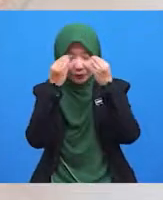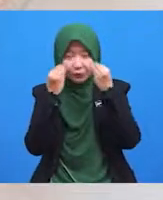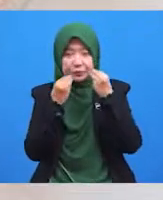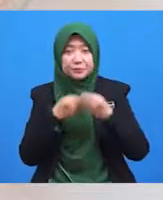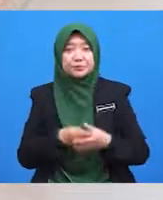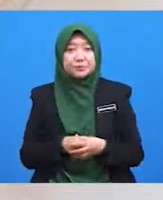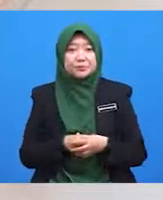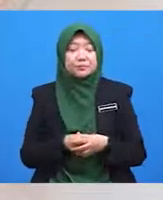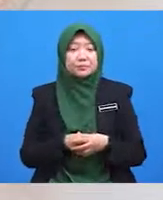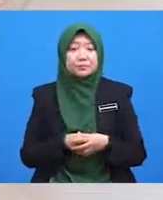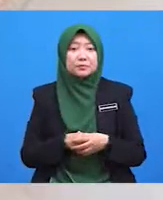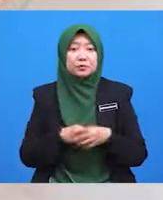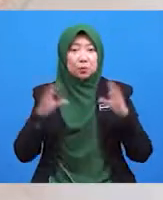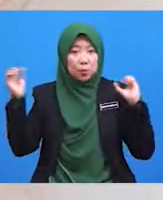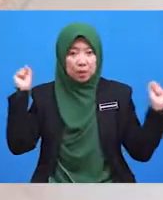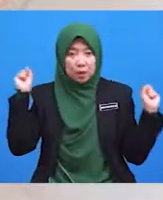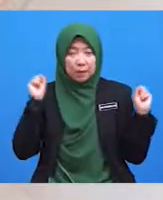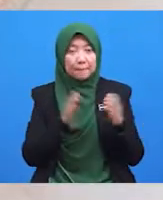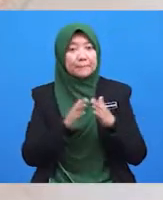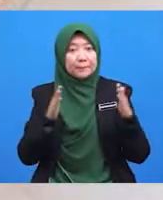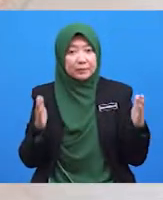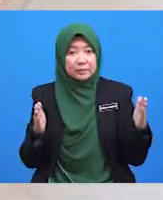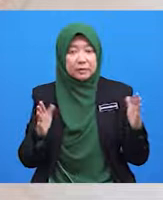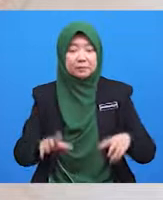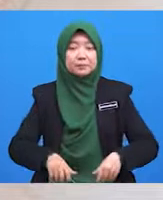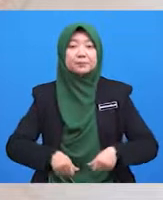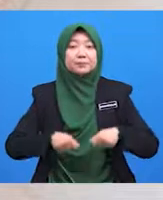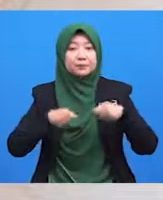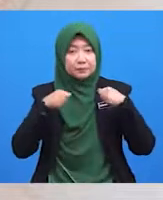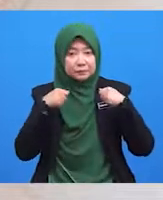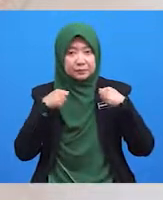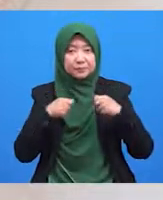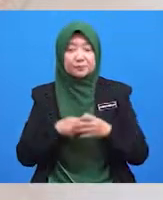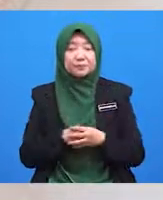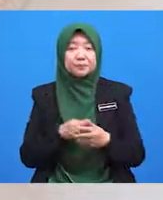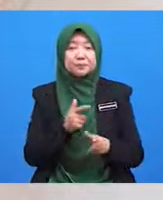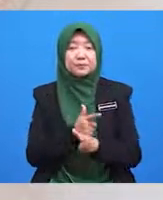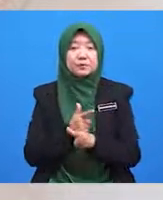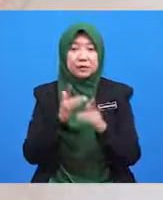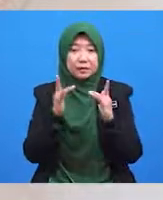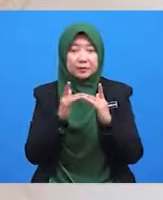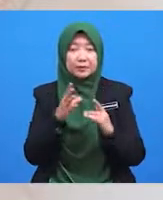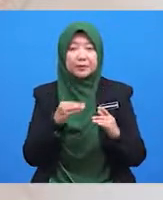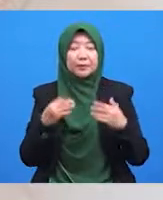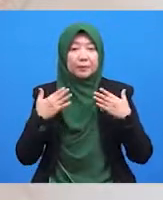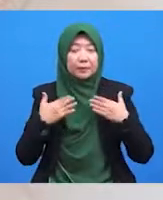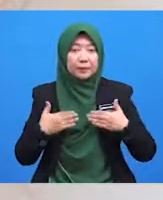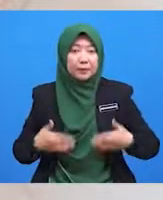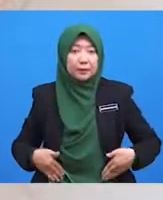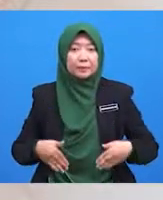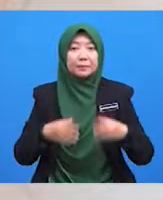rawatan. Untuk tuala besar pula digunakan untuk melindungi katil dan badan